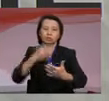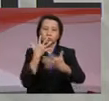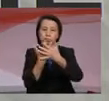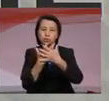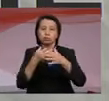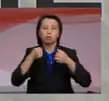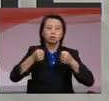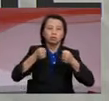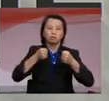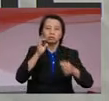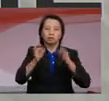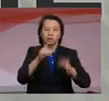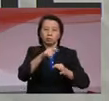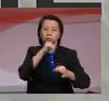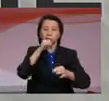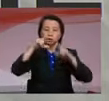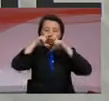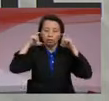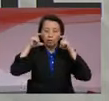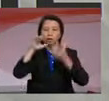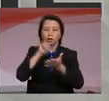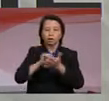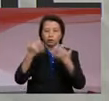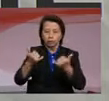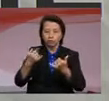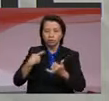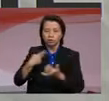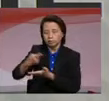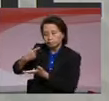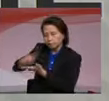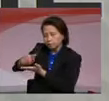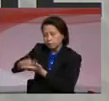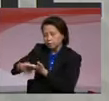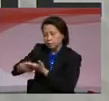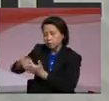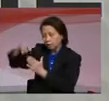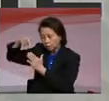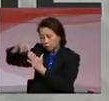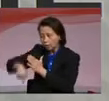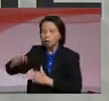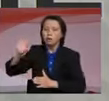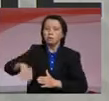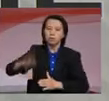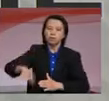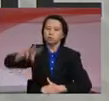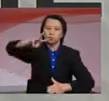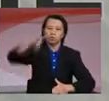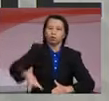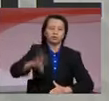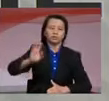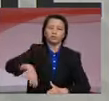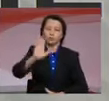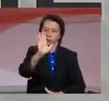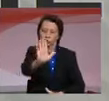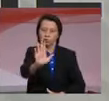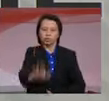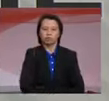penjara kalau dia tak pakai face mask. Itu tengah kita teliti sebelum kita laksanakan mewajibkan face mask